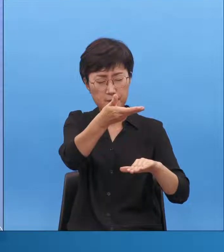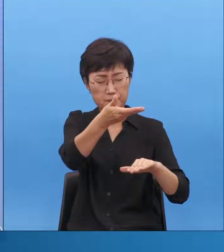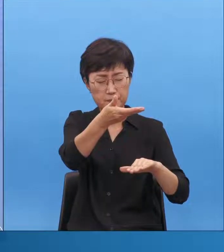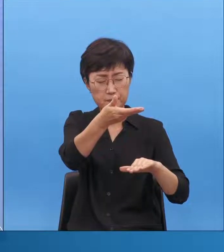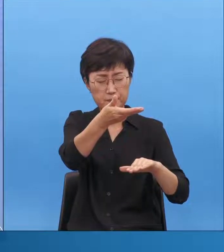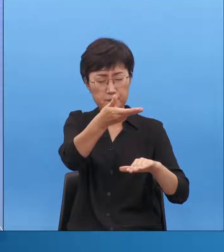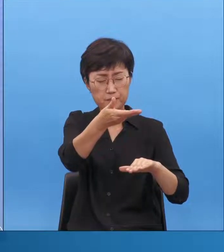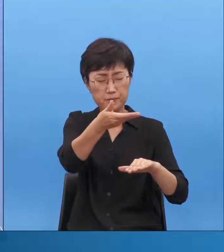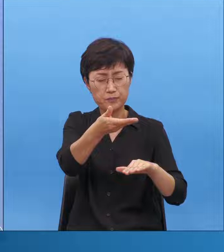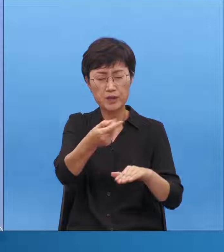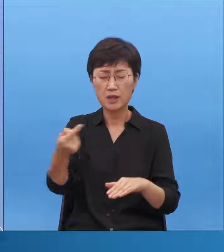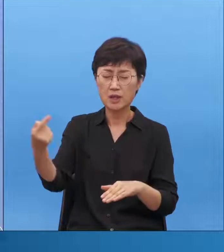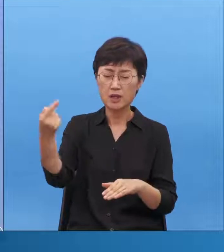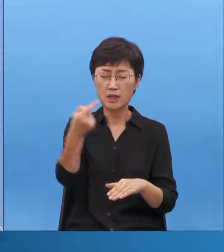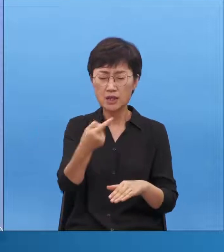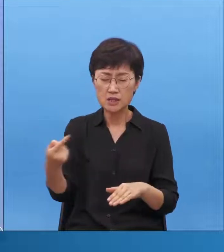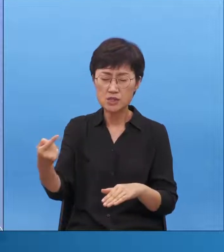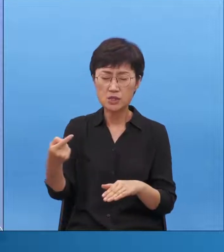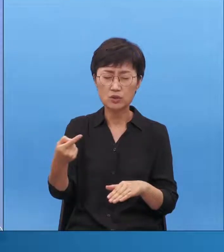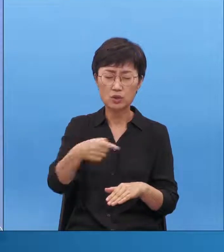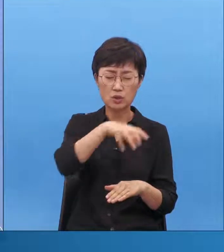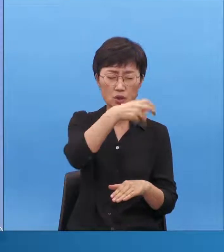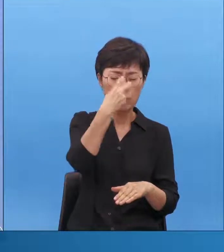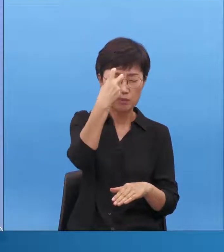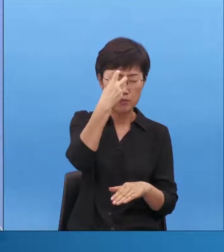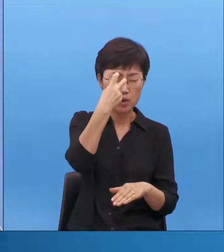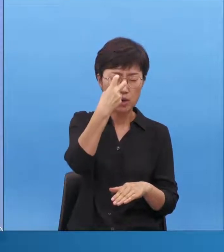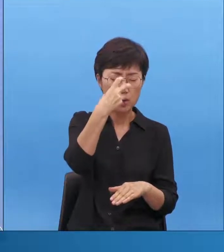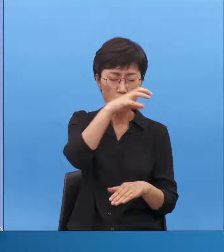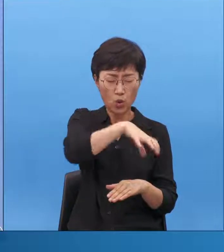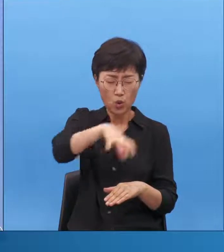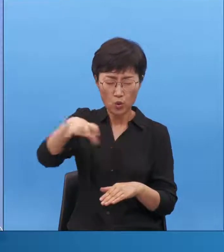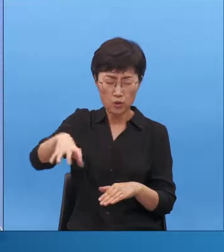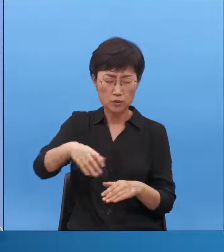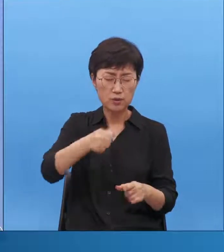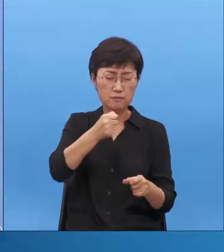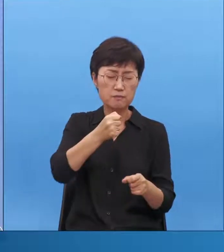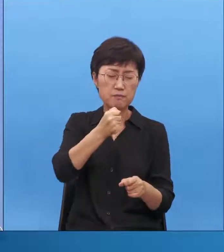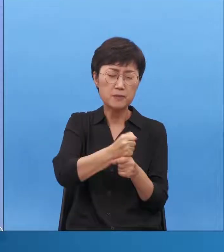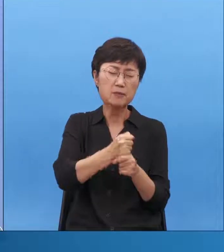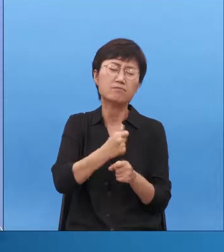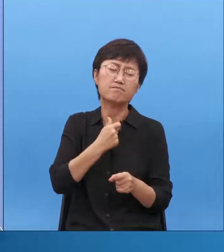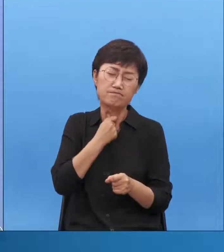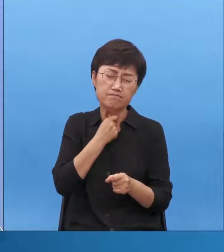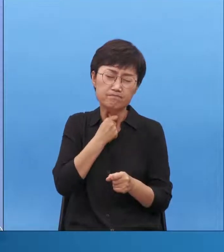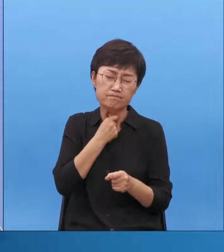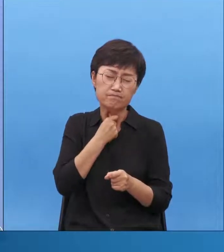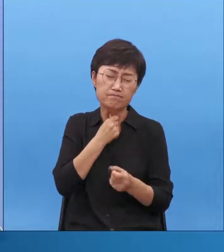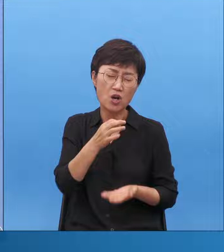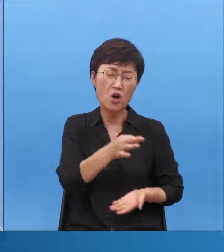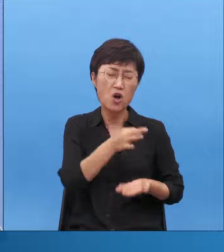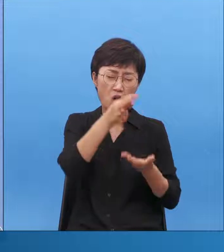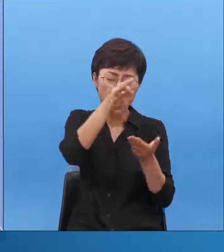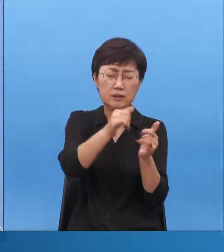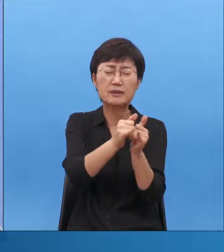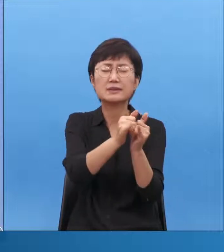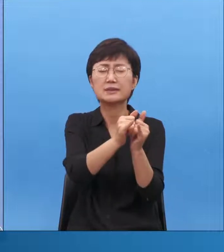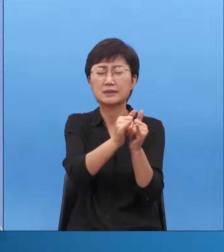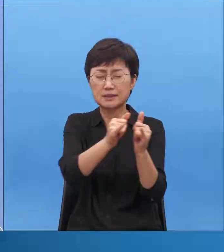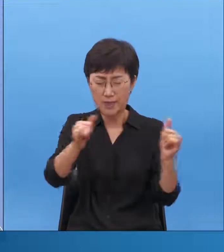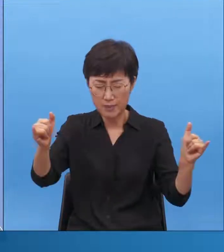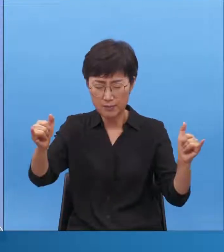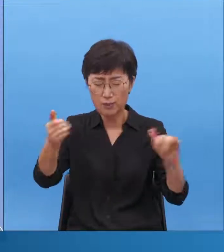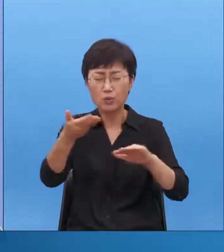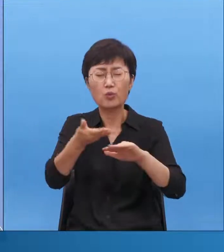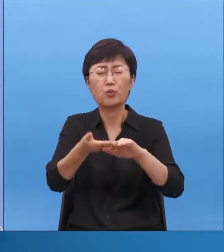you, 일천망대 세우는 헌금 드리는 모든 손길 후손들 위해 upon all the hands